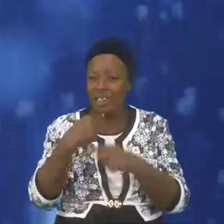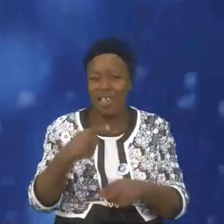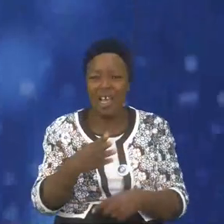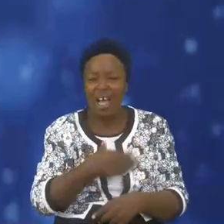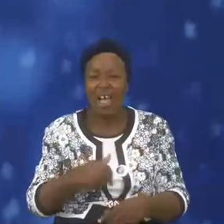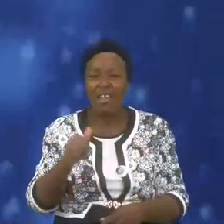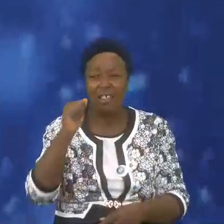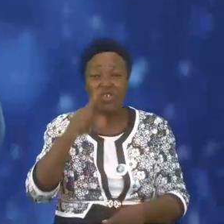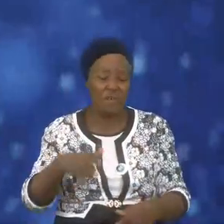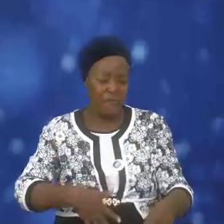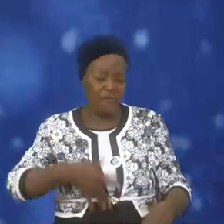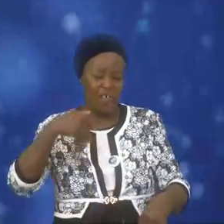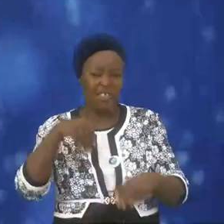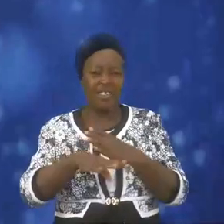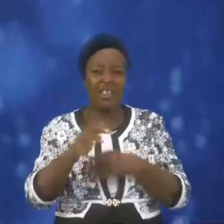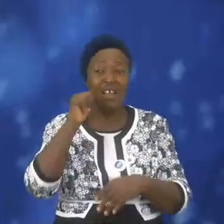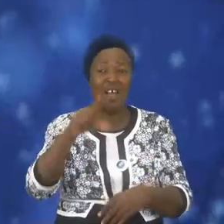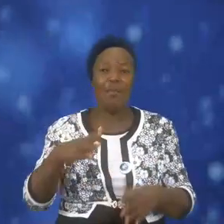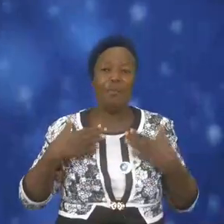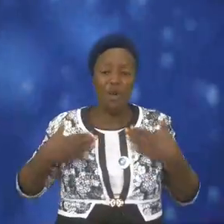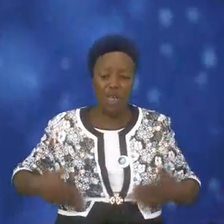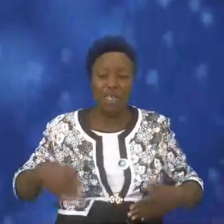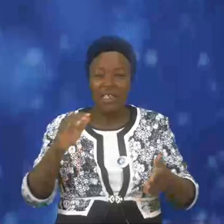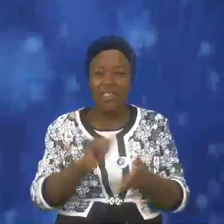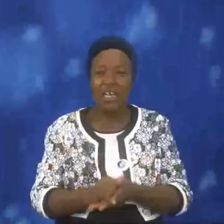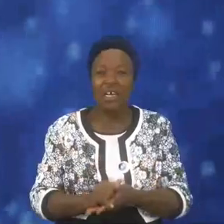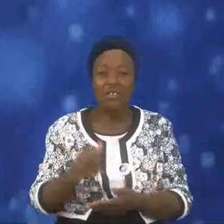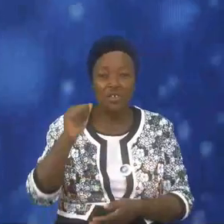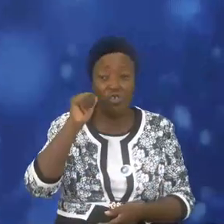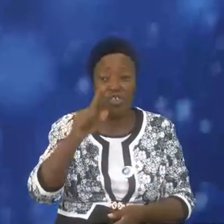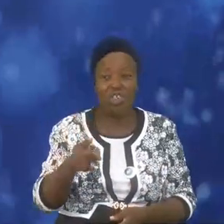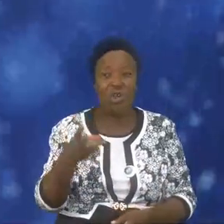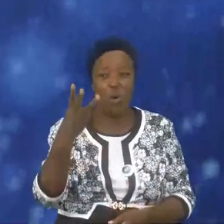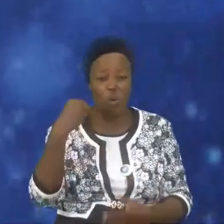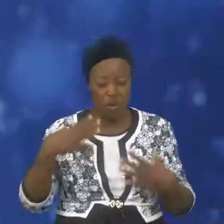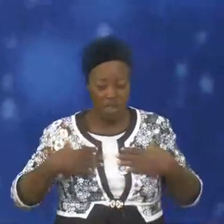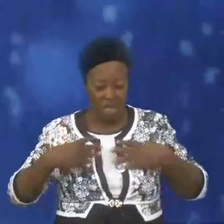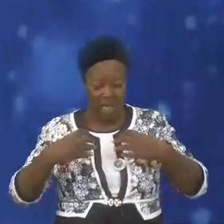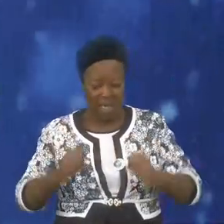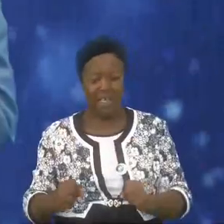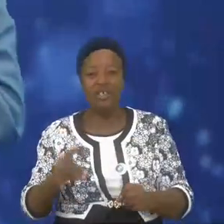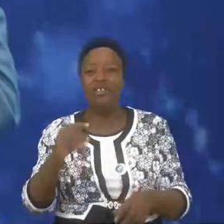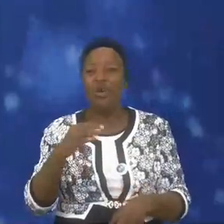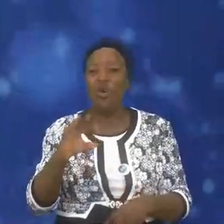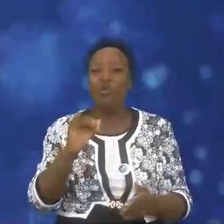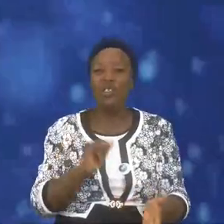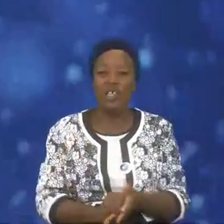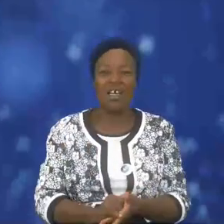Et elle sentit dans son corps qu'elle était guérie de son mal.